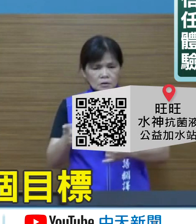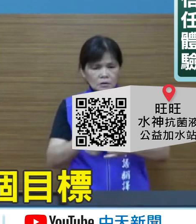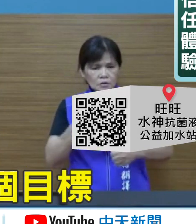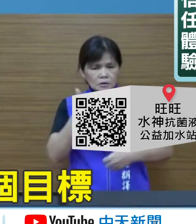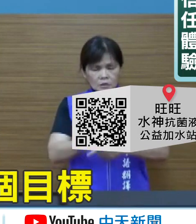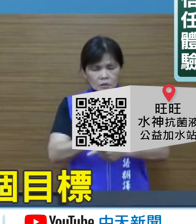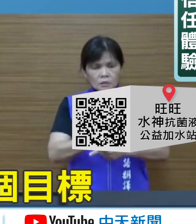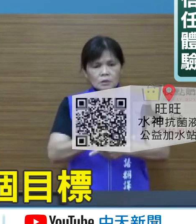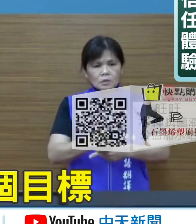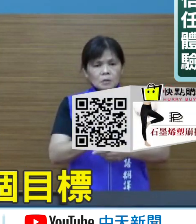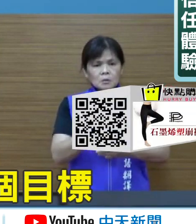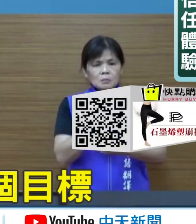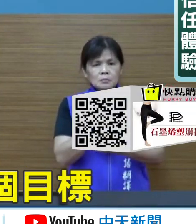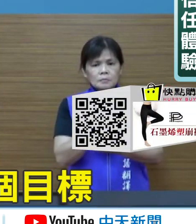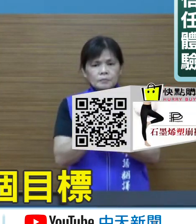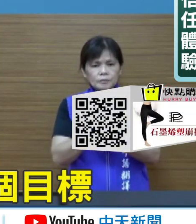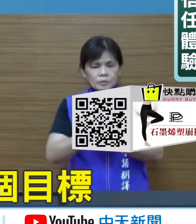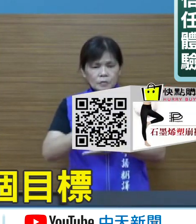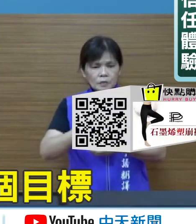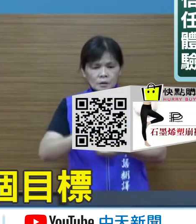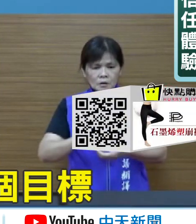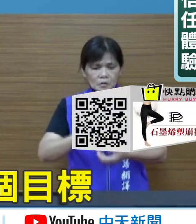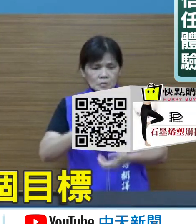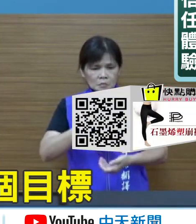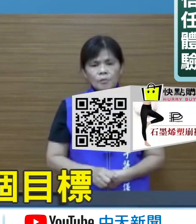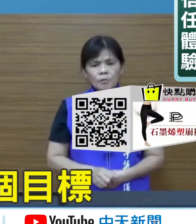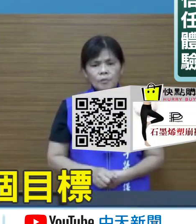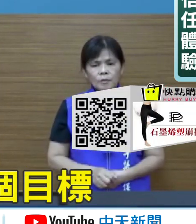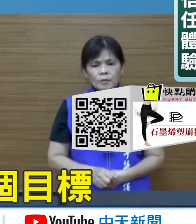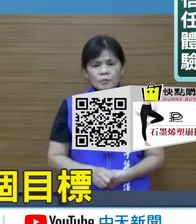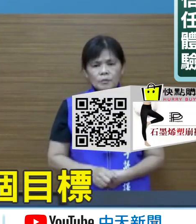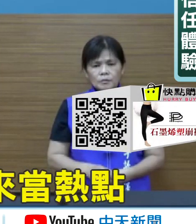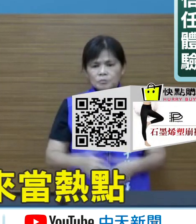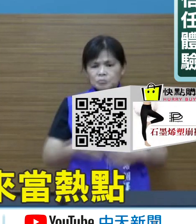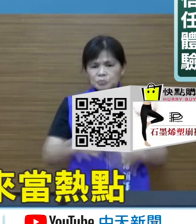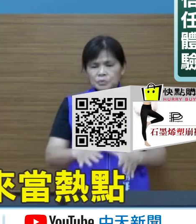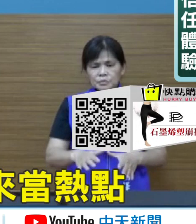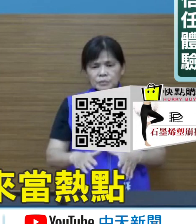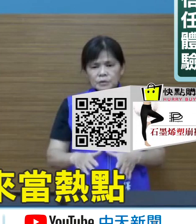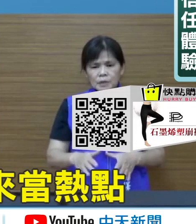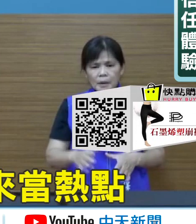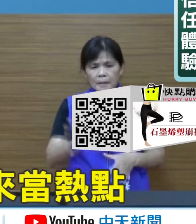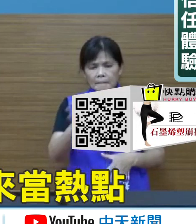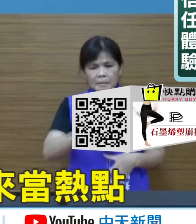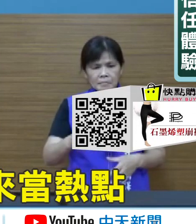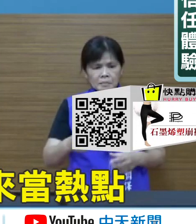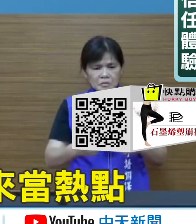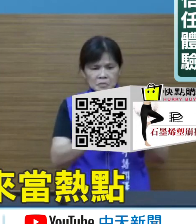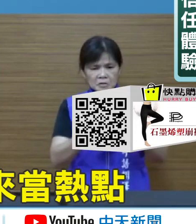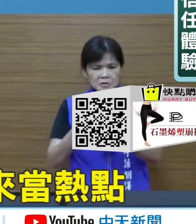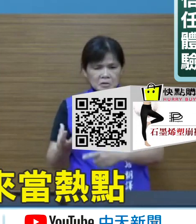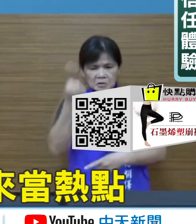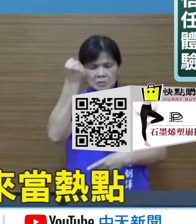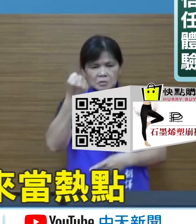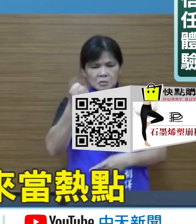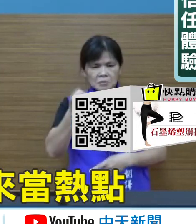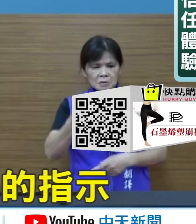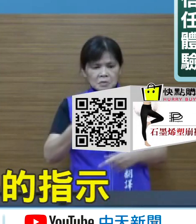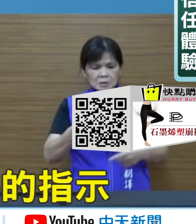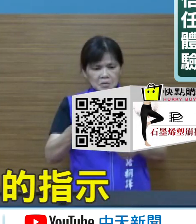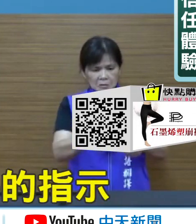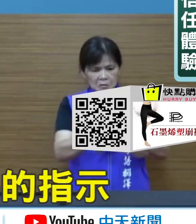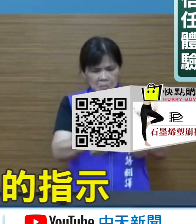个一个零确诊的一个目标。不要一天到晚拿人权来当这个热